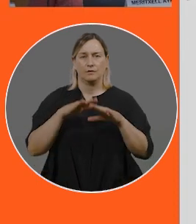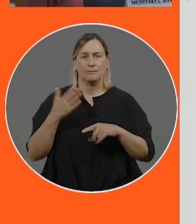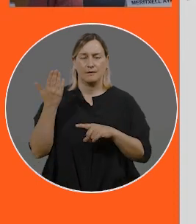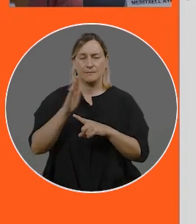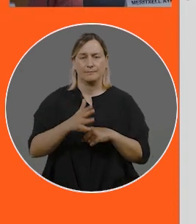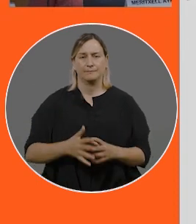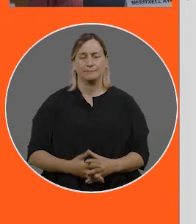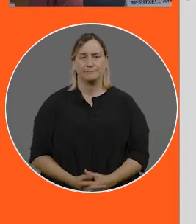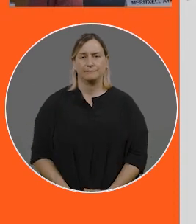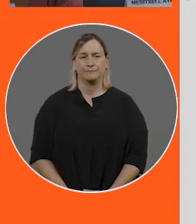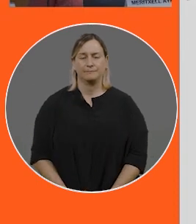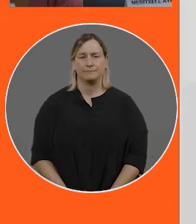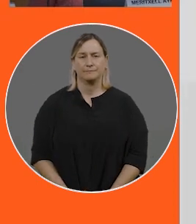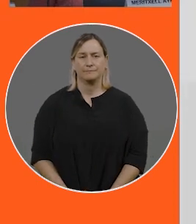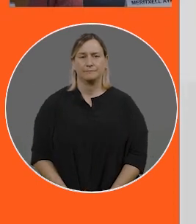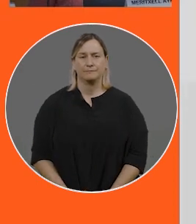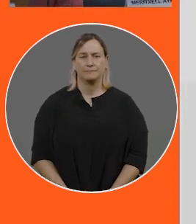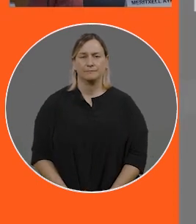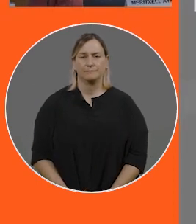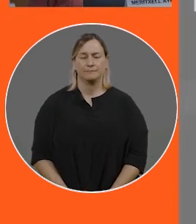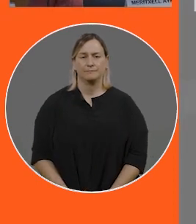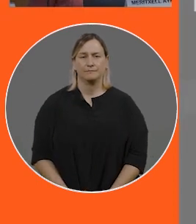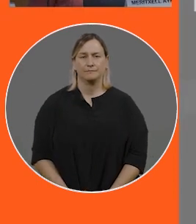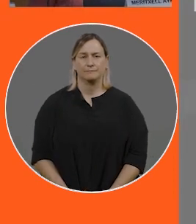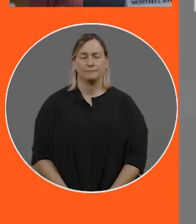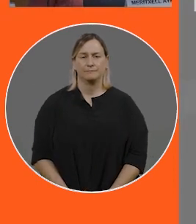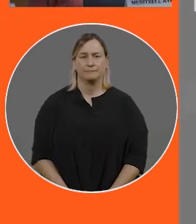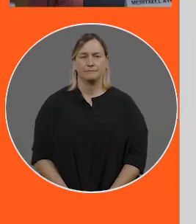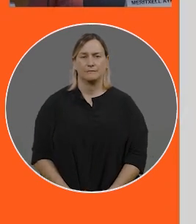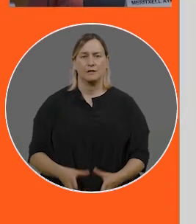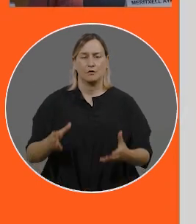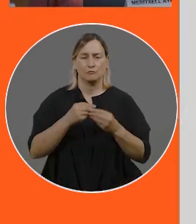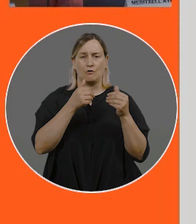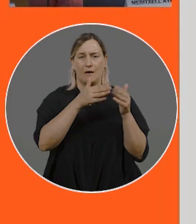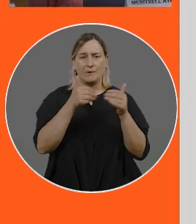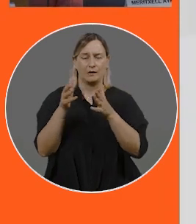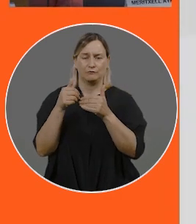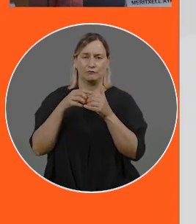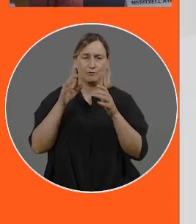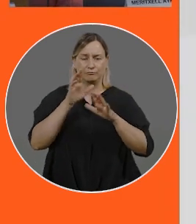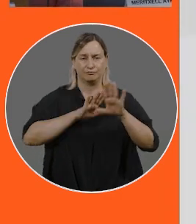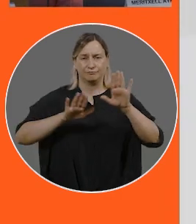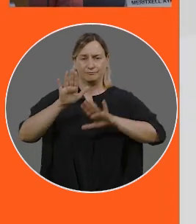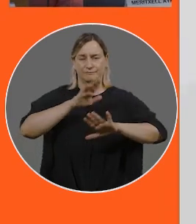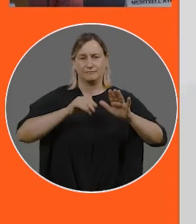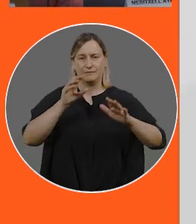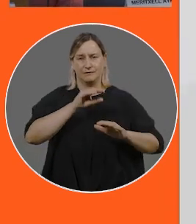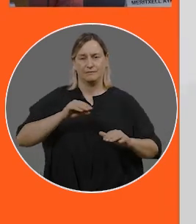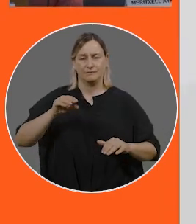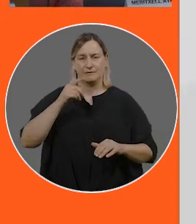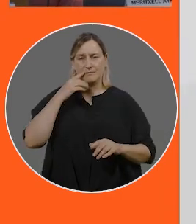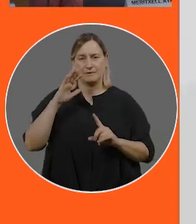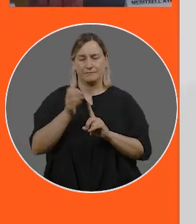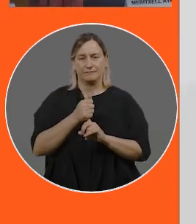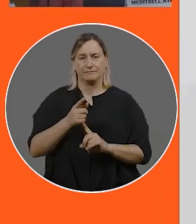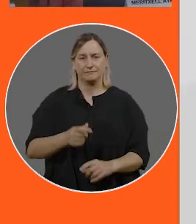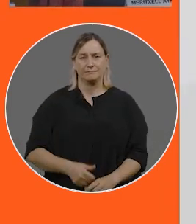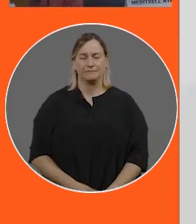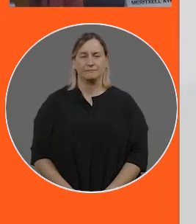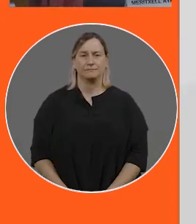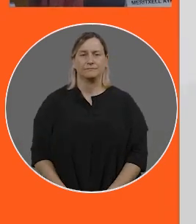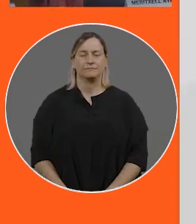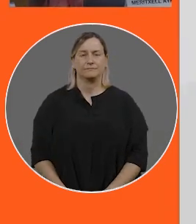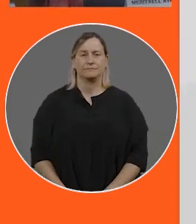Catalunya. Perdoneu, perquè és que tenim tantes festes generals, inici, Mossos d'Esquadra, Sal, Portal Mac, Buse, Escola d'Administració, festes generals i